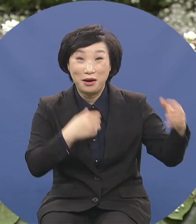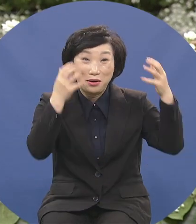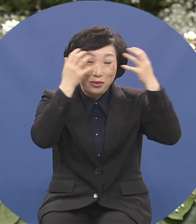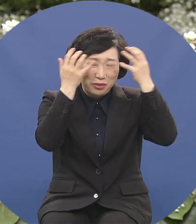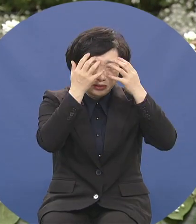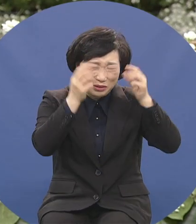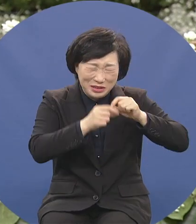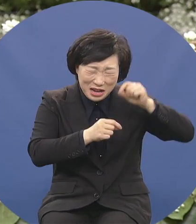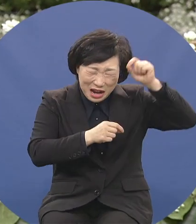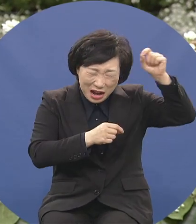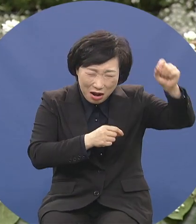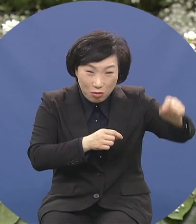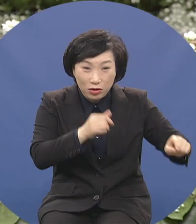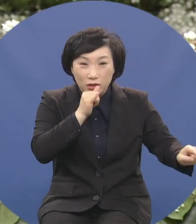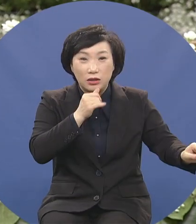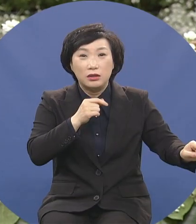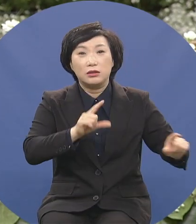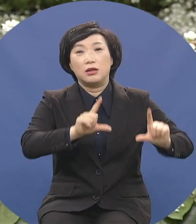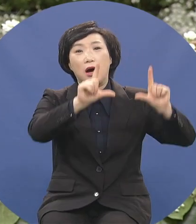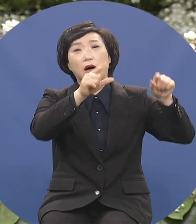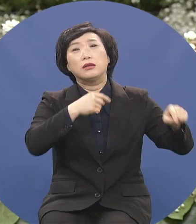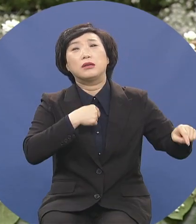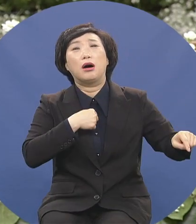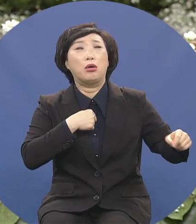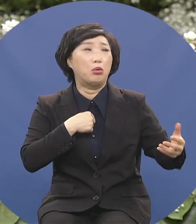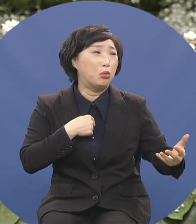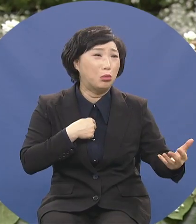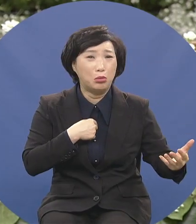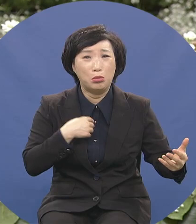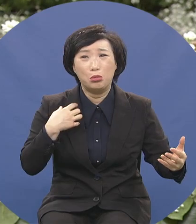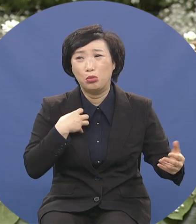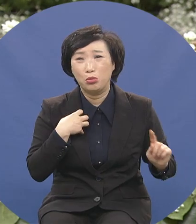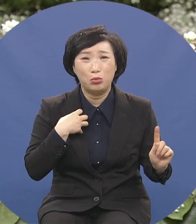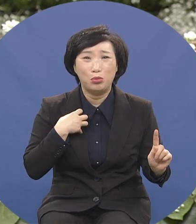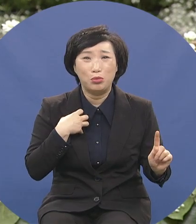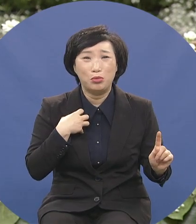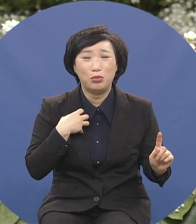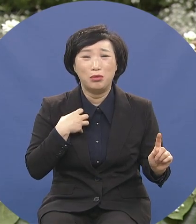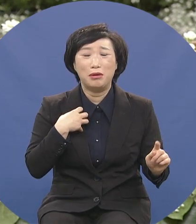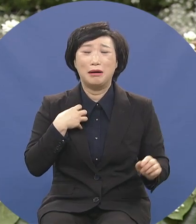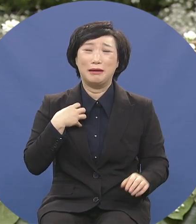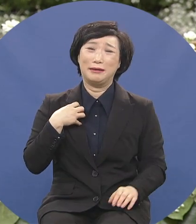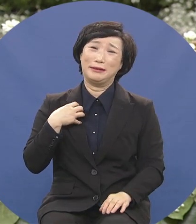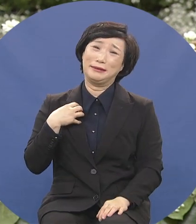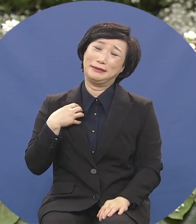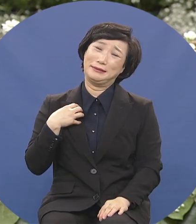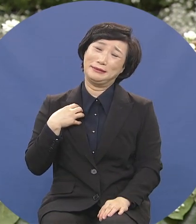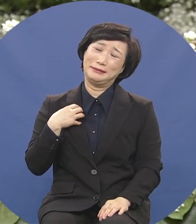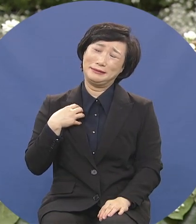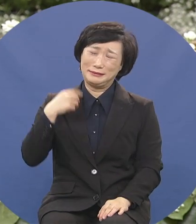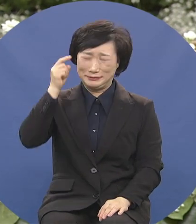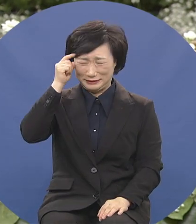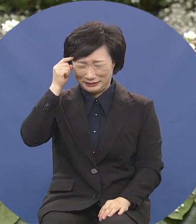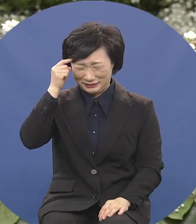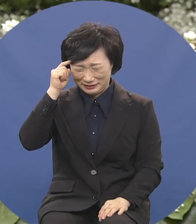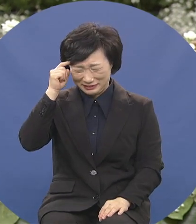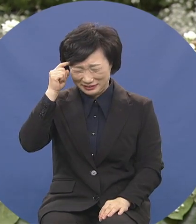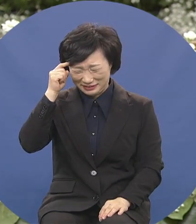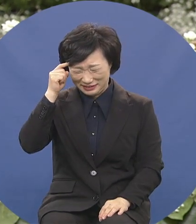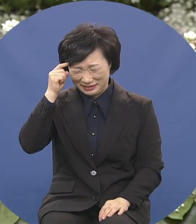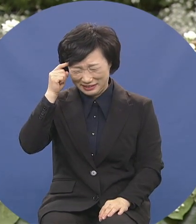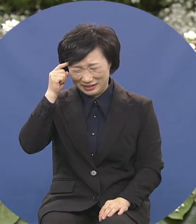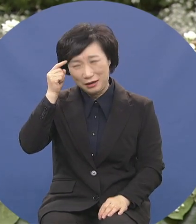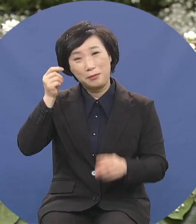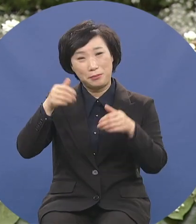고통의 영원한 날들을 어떻게 견딜 수가 있을까 생각을 잘